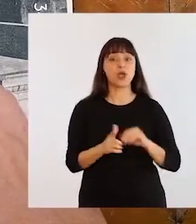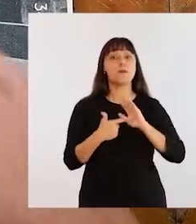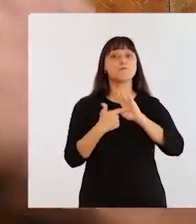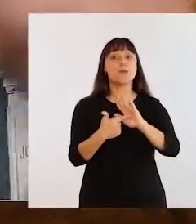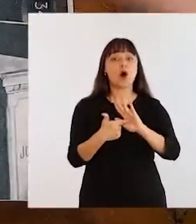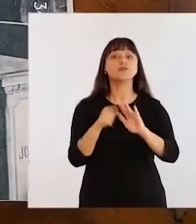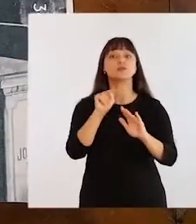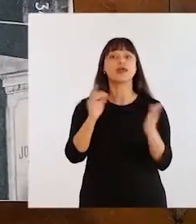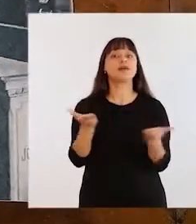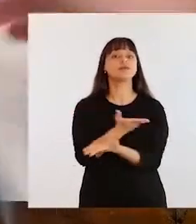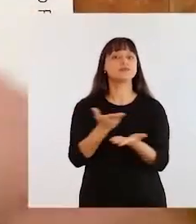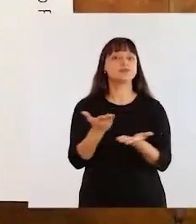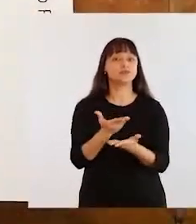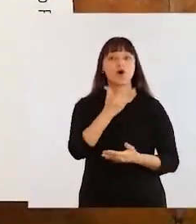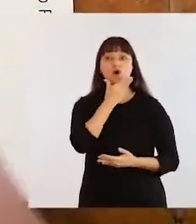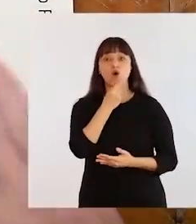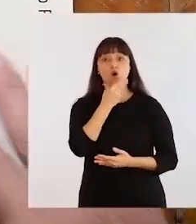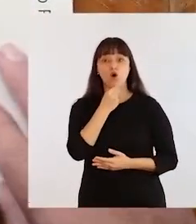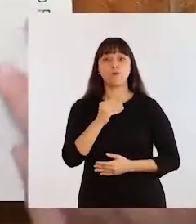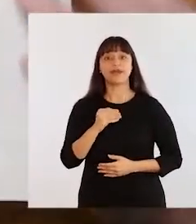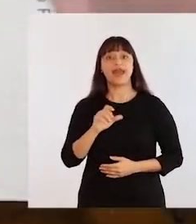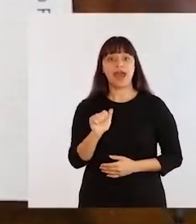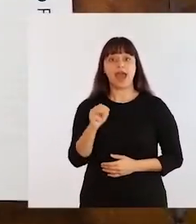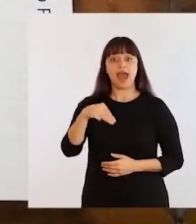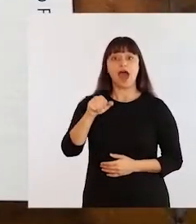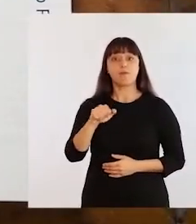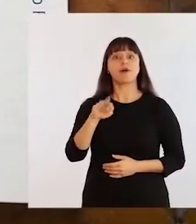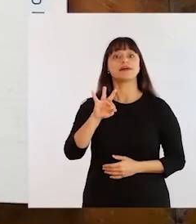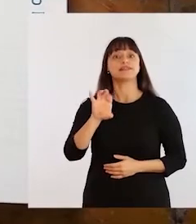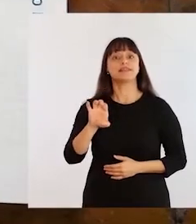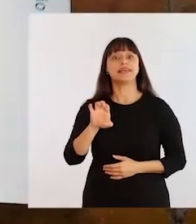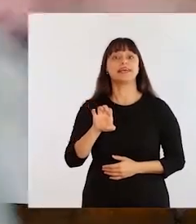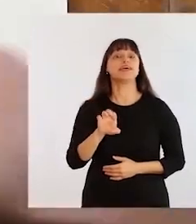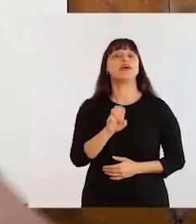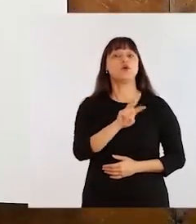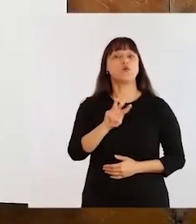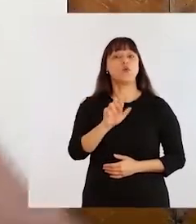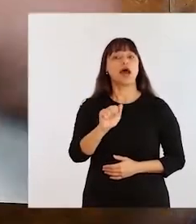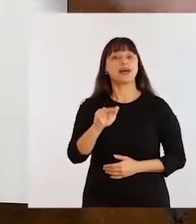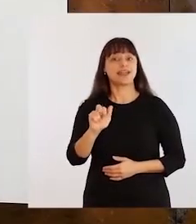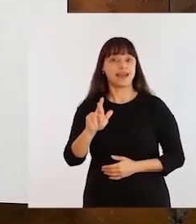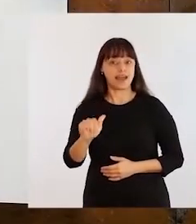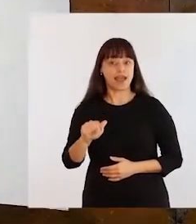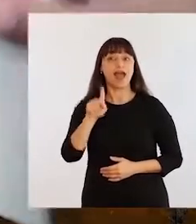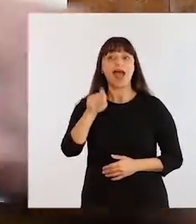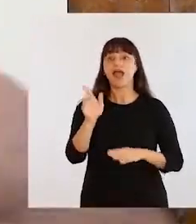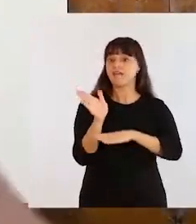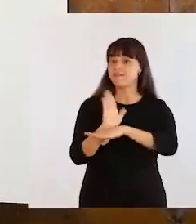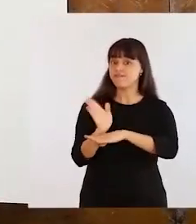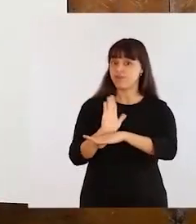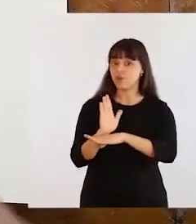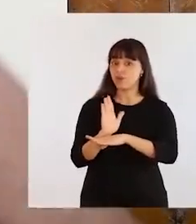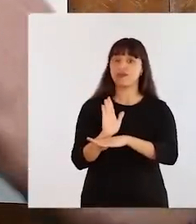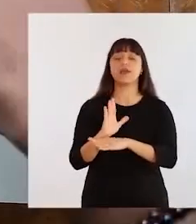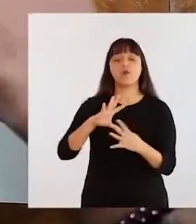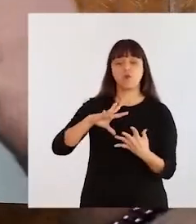relação, como nos mostram seus diálogos com o cineasta Amantya Diawara no filme One World in